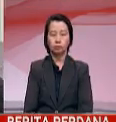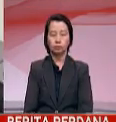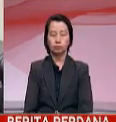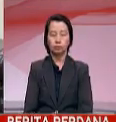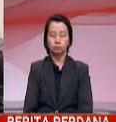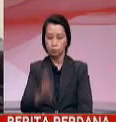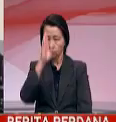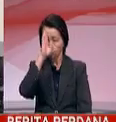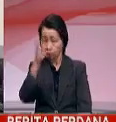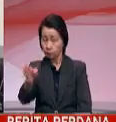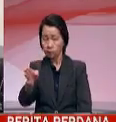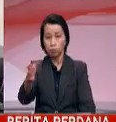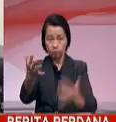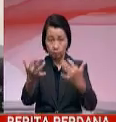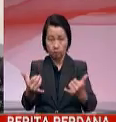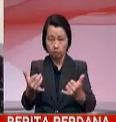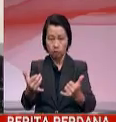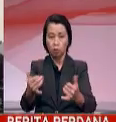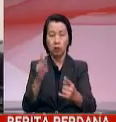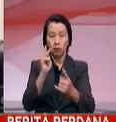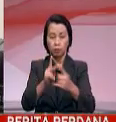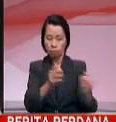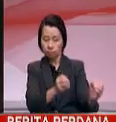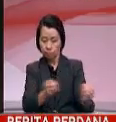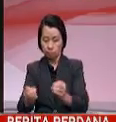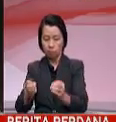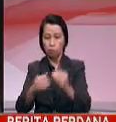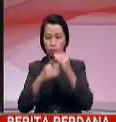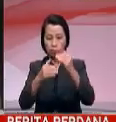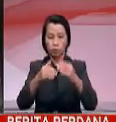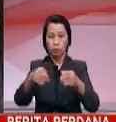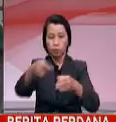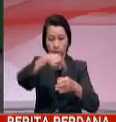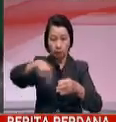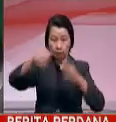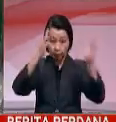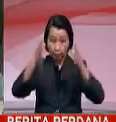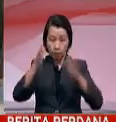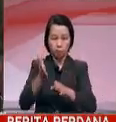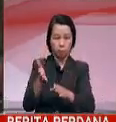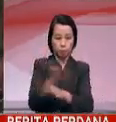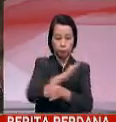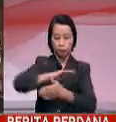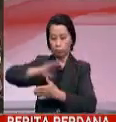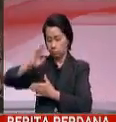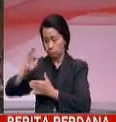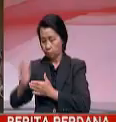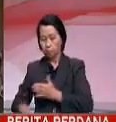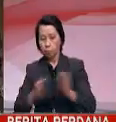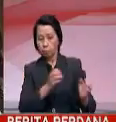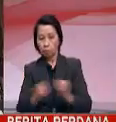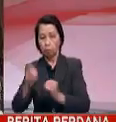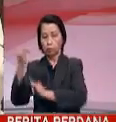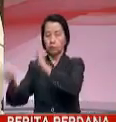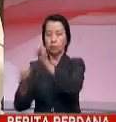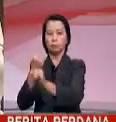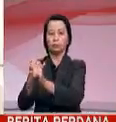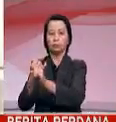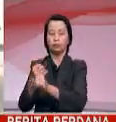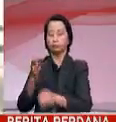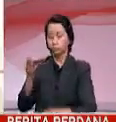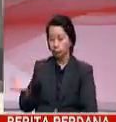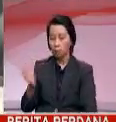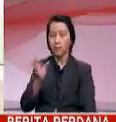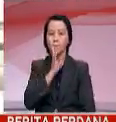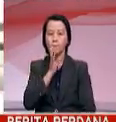Menurutnya, fokus utama kini tertumpu kepada penganjuran peringkat domestik sebelum memuktamadkan status penganjuran antarabangsa. Beliau